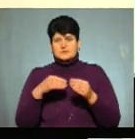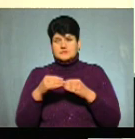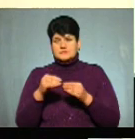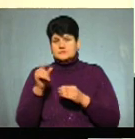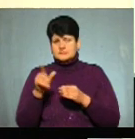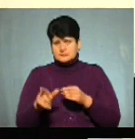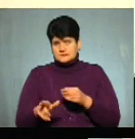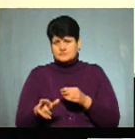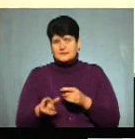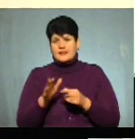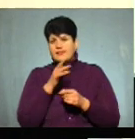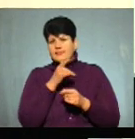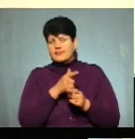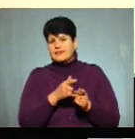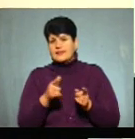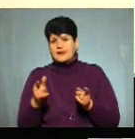її термін